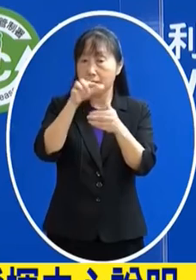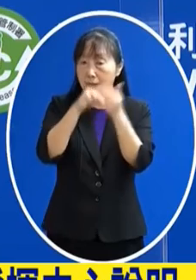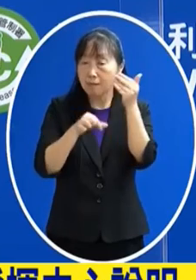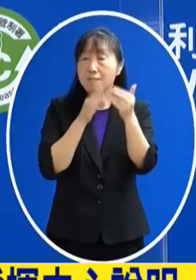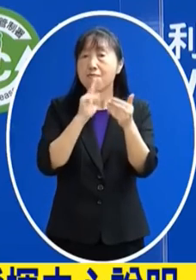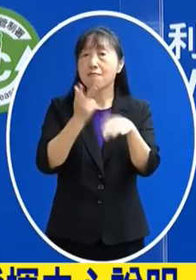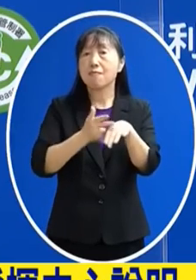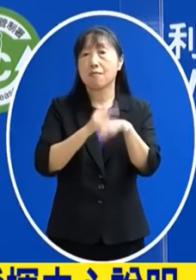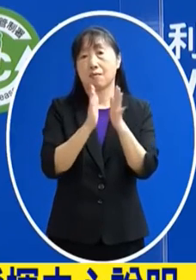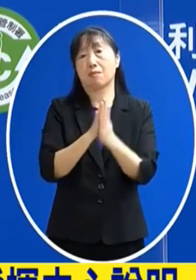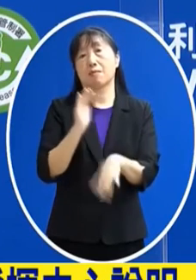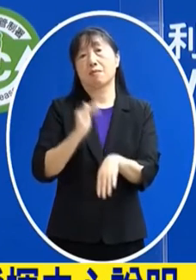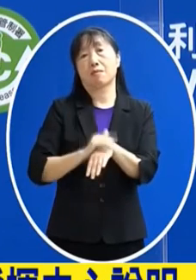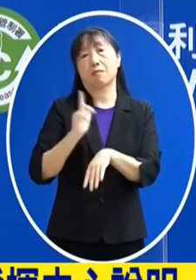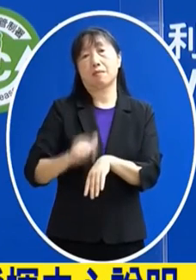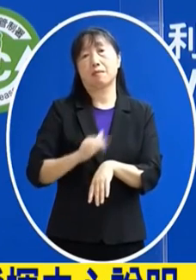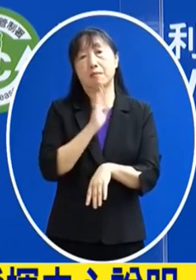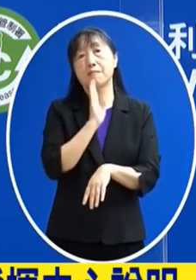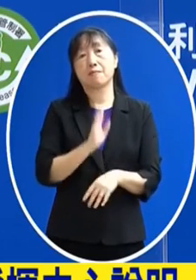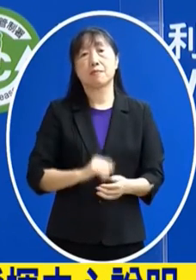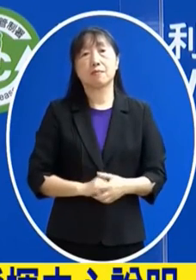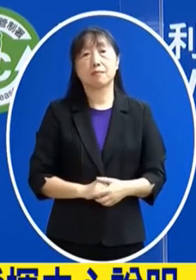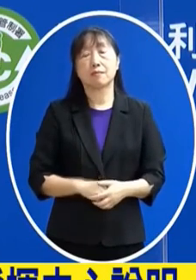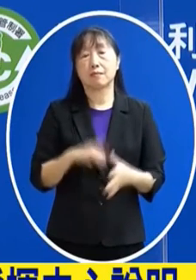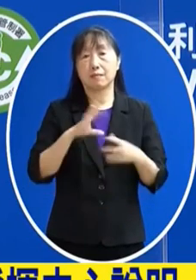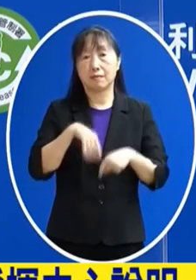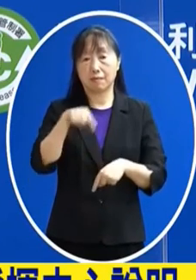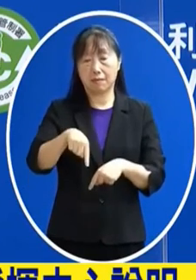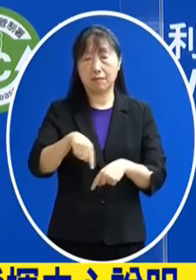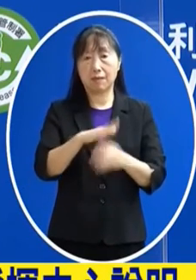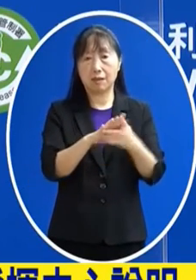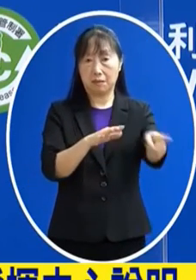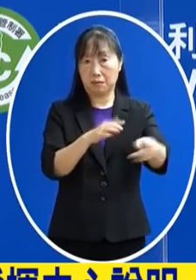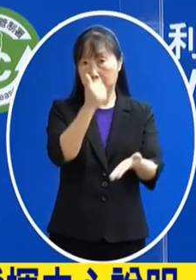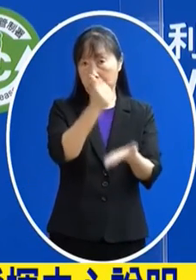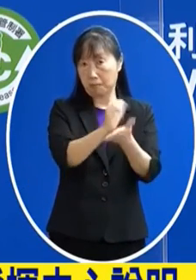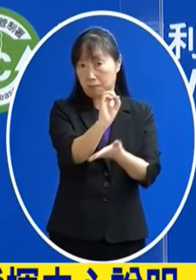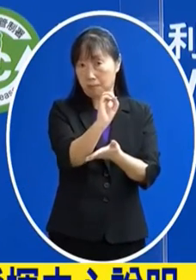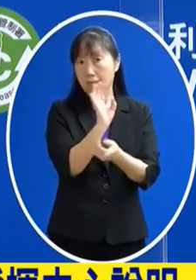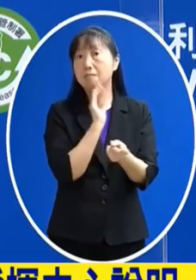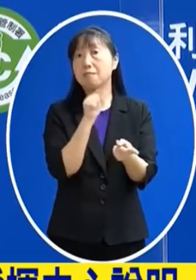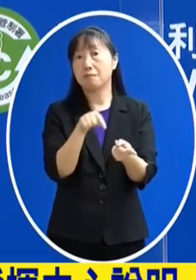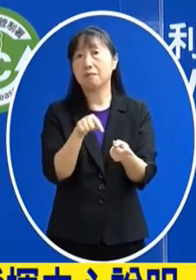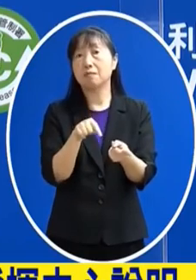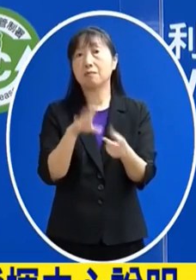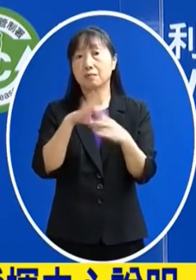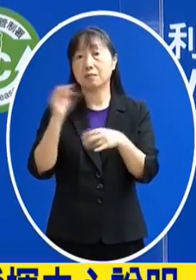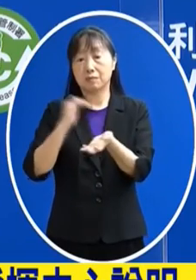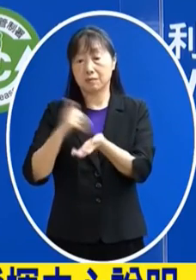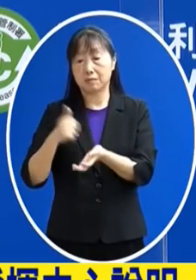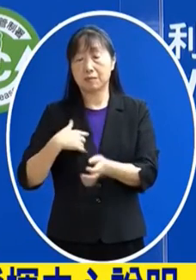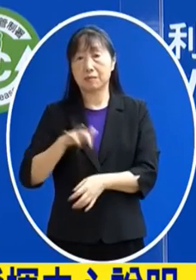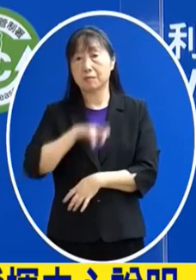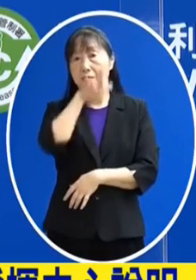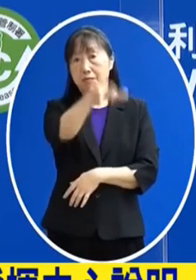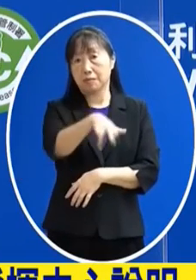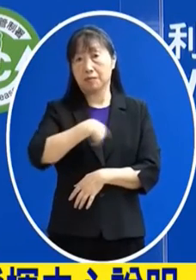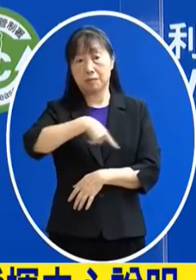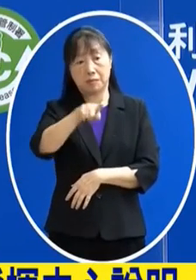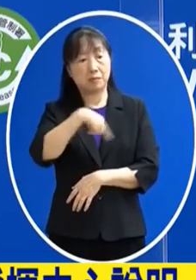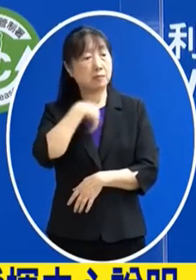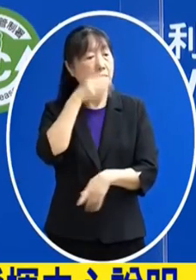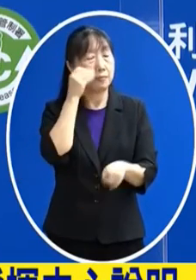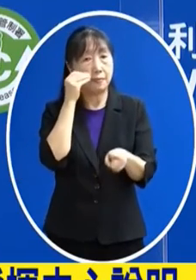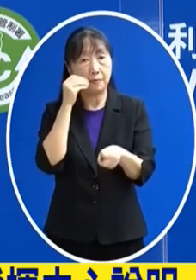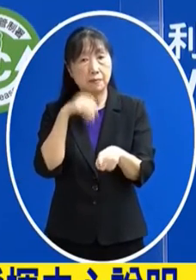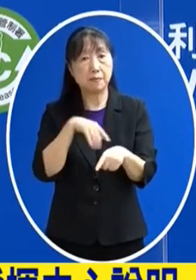技术也是成熟的。所以对于整个它的零确诊，那我们上次也有检验医师去看过，相对对他们整个环